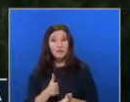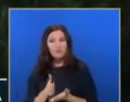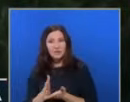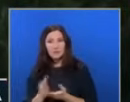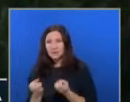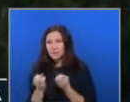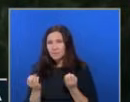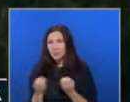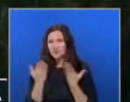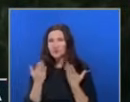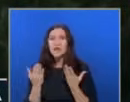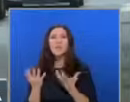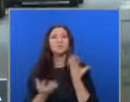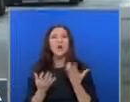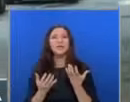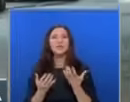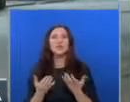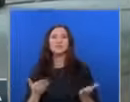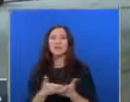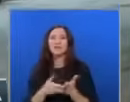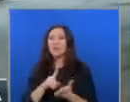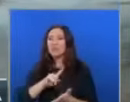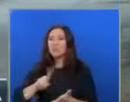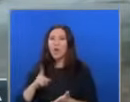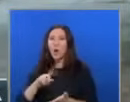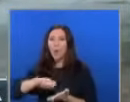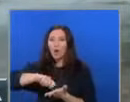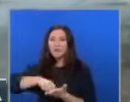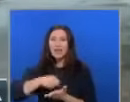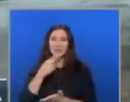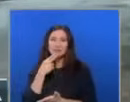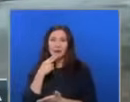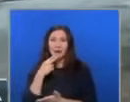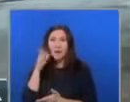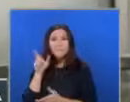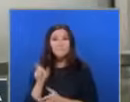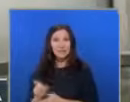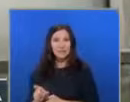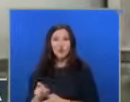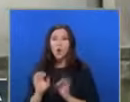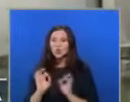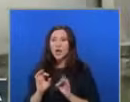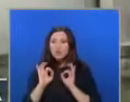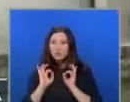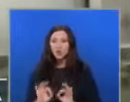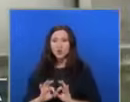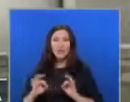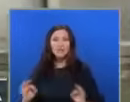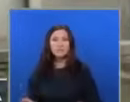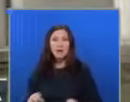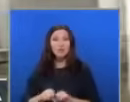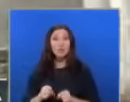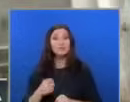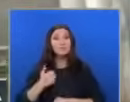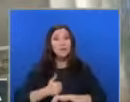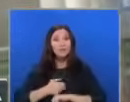за възникването на пожара е, че е причинен от незагасена цигара на пациент. Уточнява се и точният размер на щетите. Директорът на